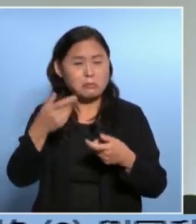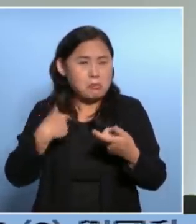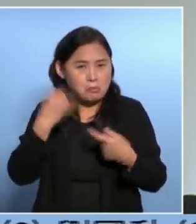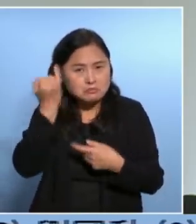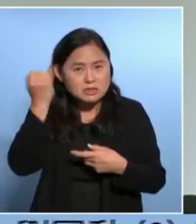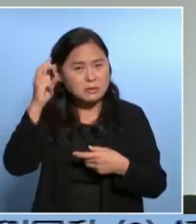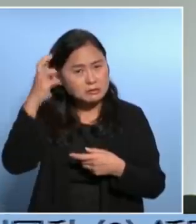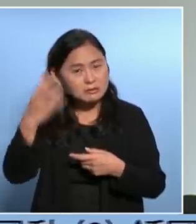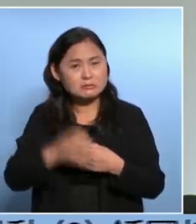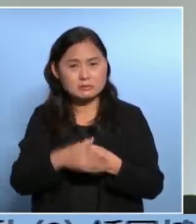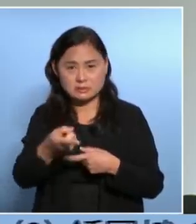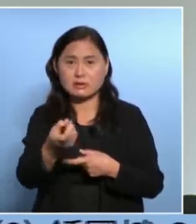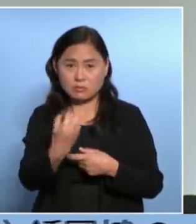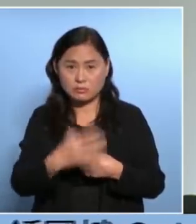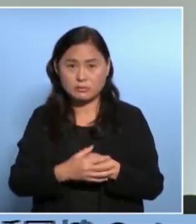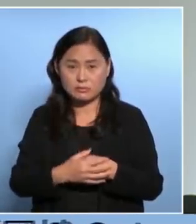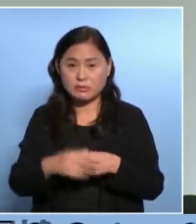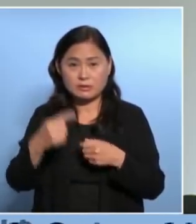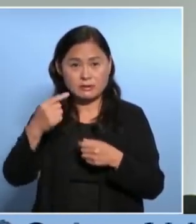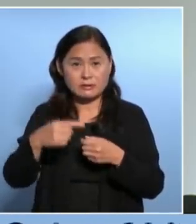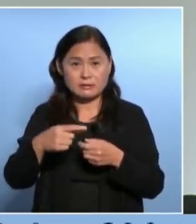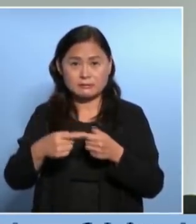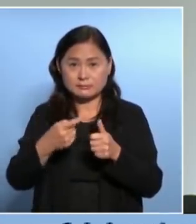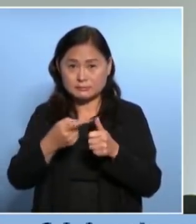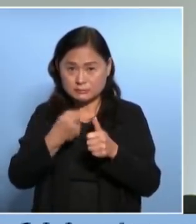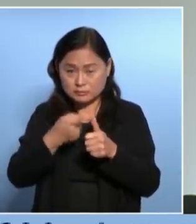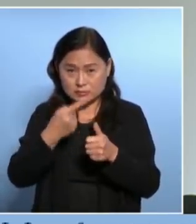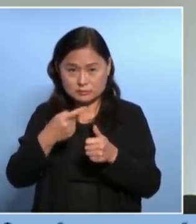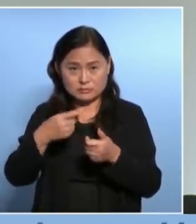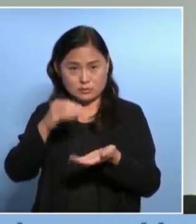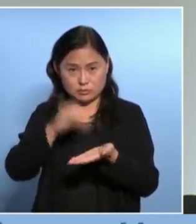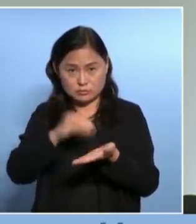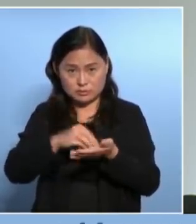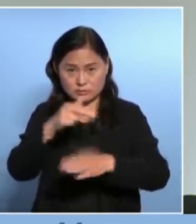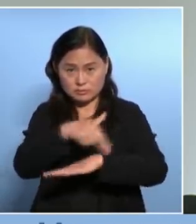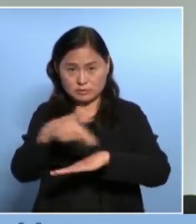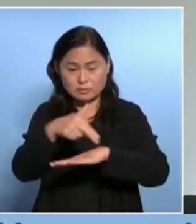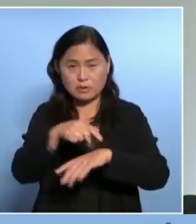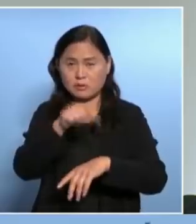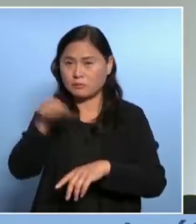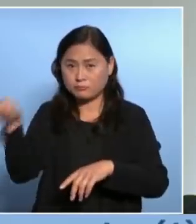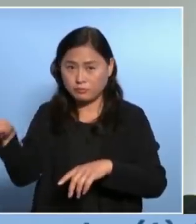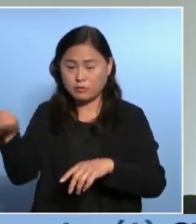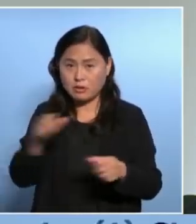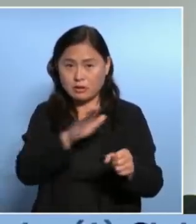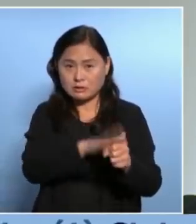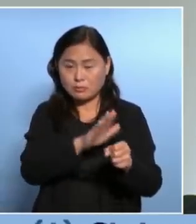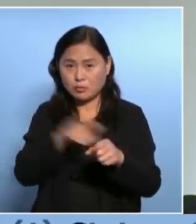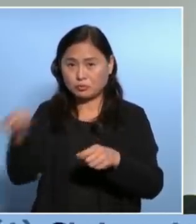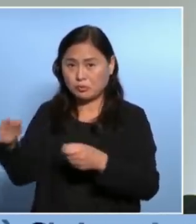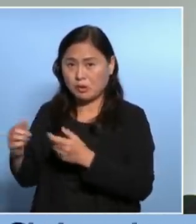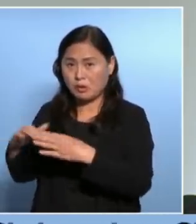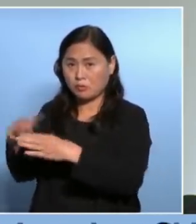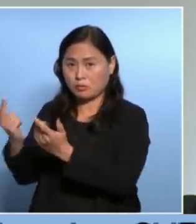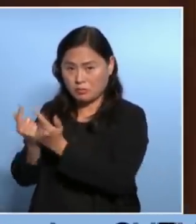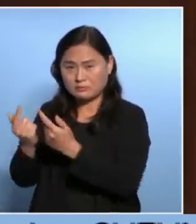日了，請你告知我第一日去決定和計劃，在這兩個案例裡面請你告